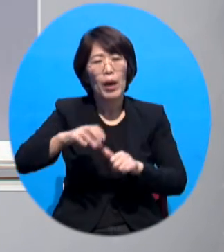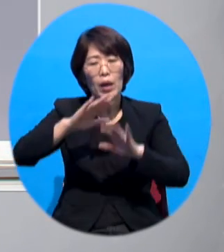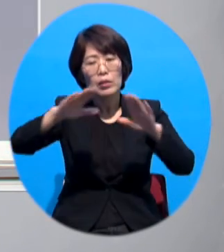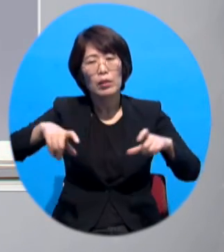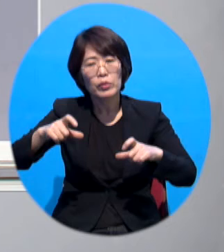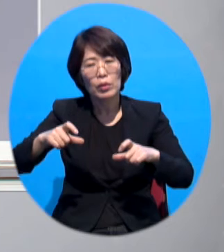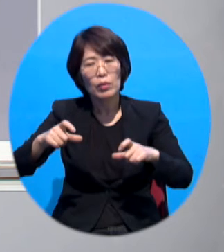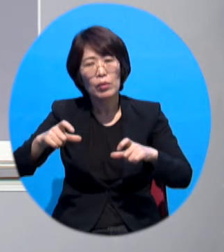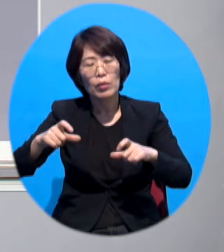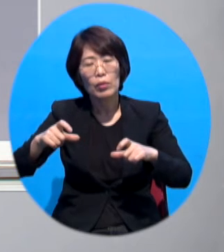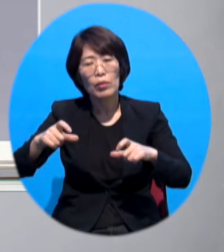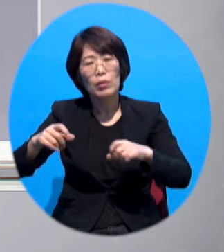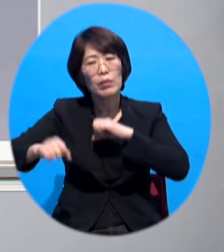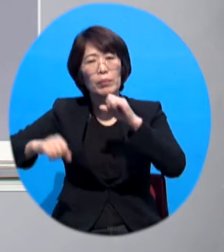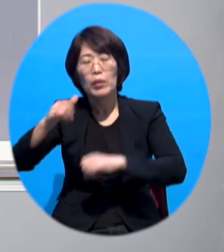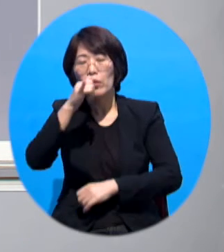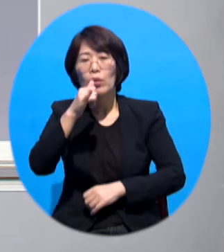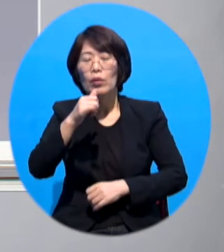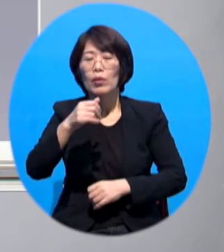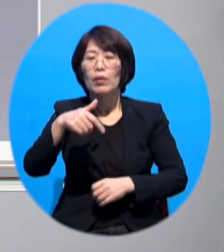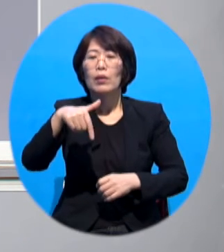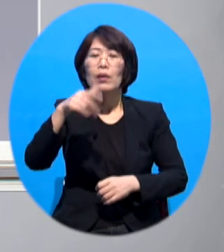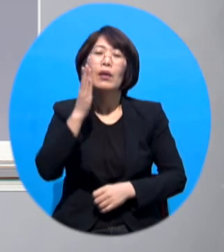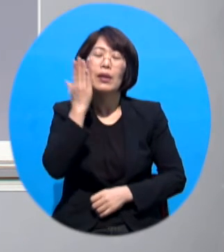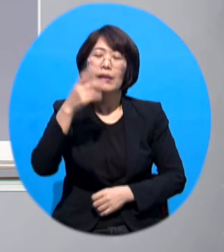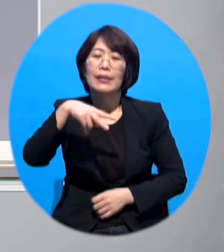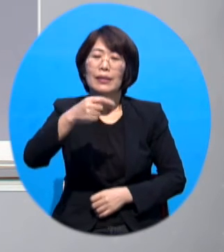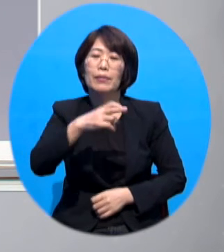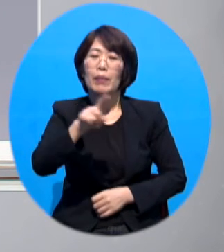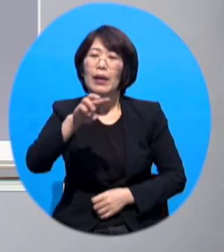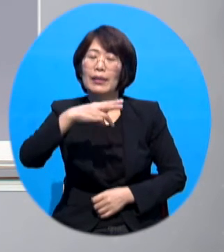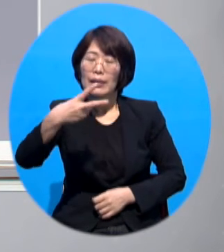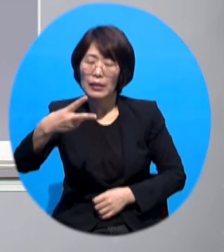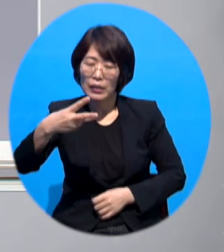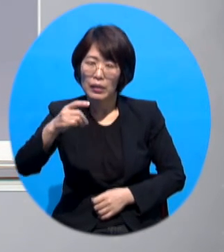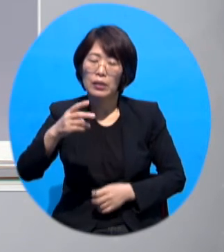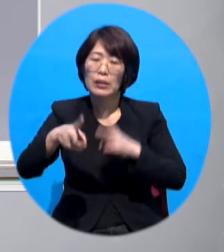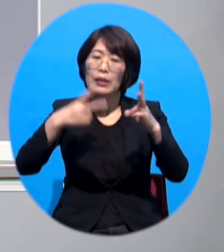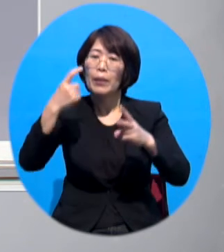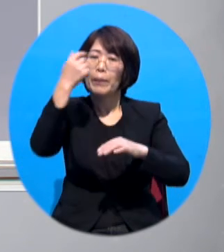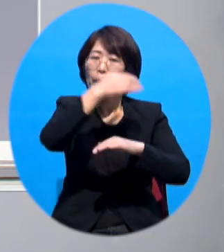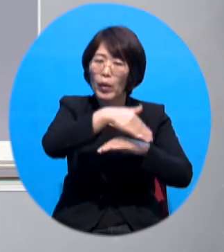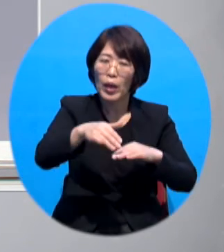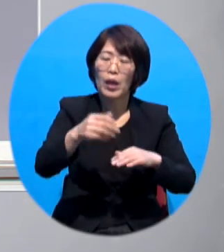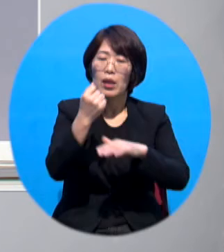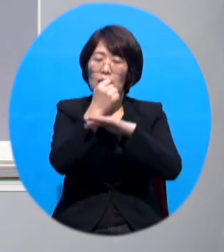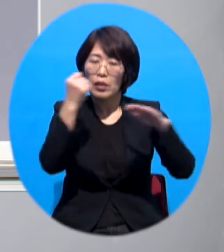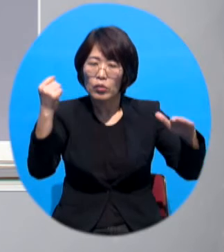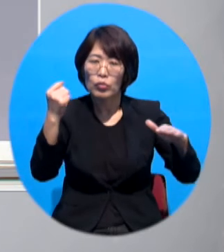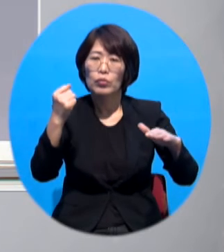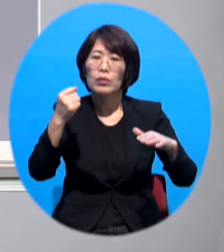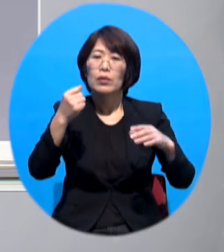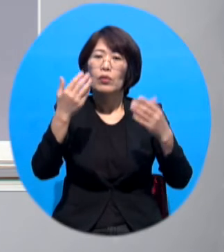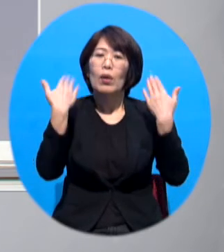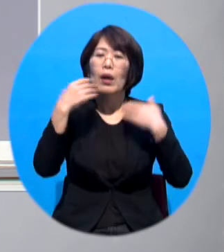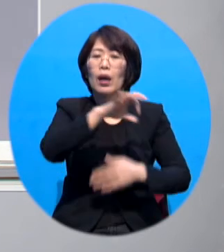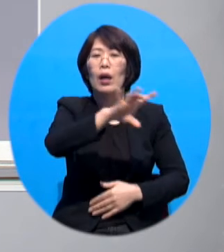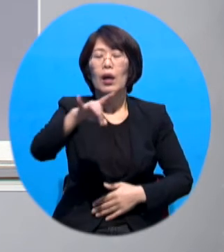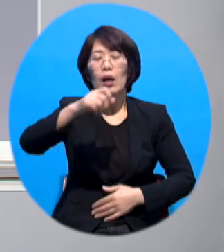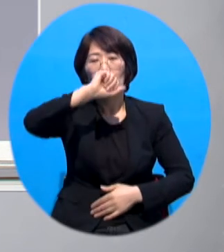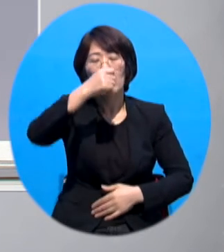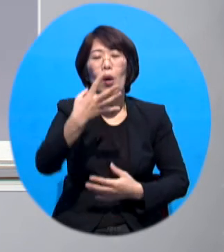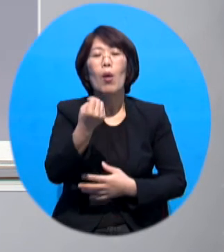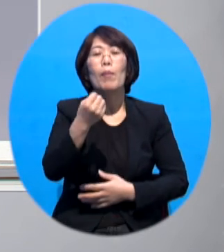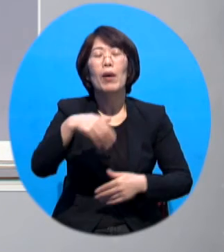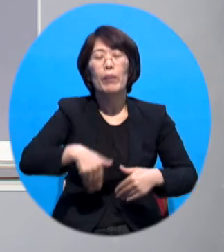가려 그린 스마트 미래 학교에 완성 캐 해 현재 대상 학교에선 전기 중 그리고 학교다 예산이 얼마나 필요한지